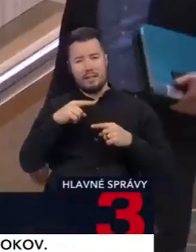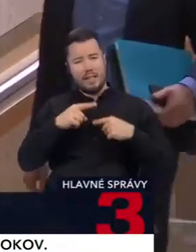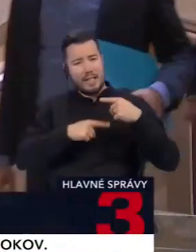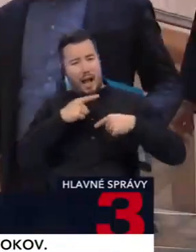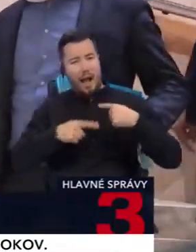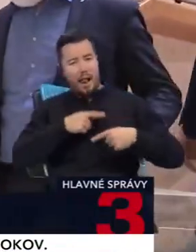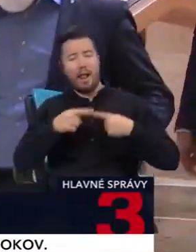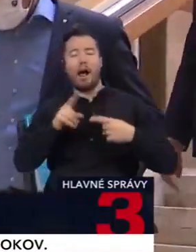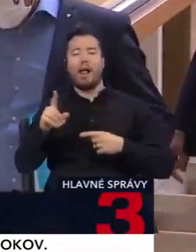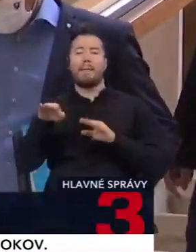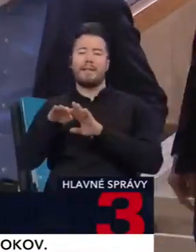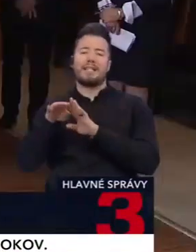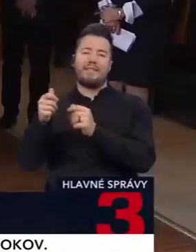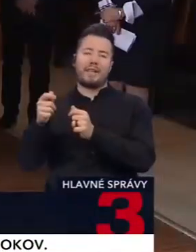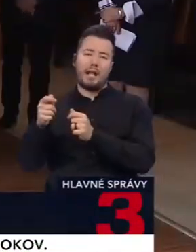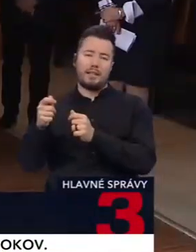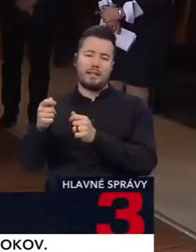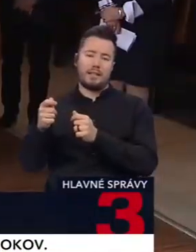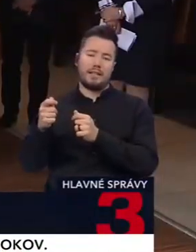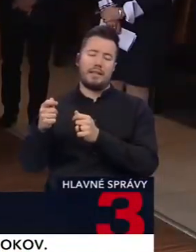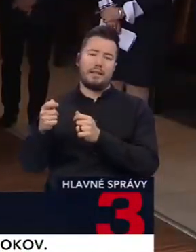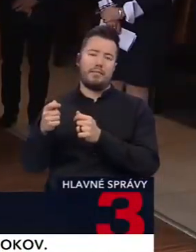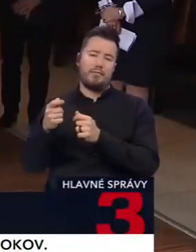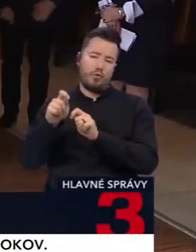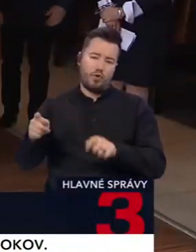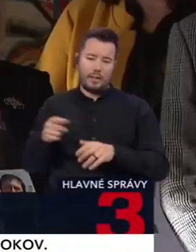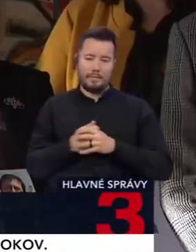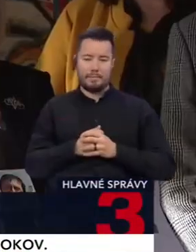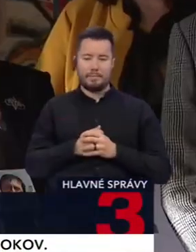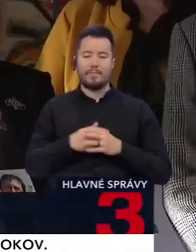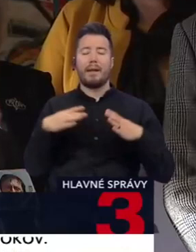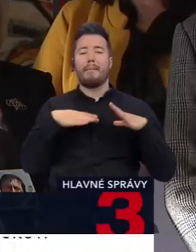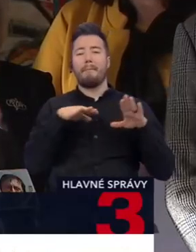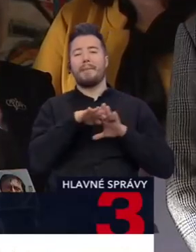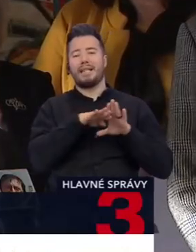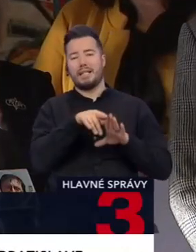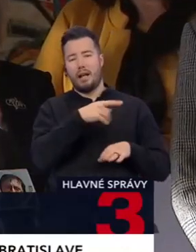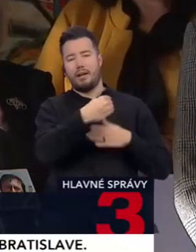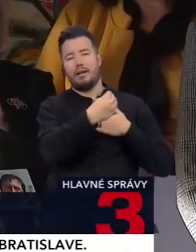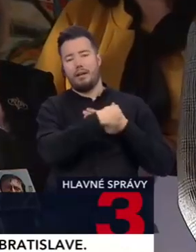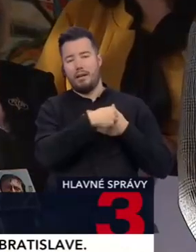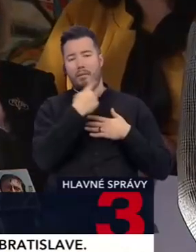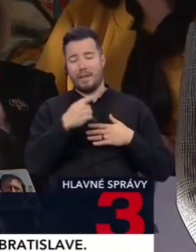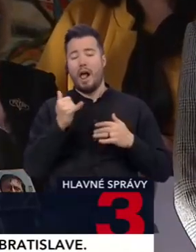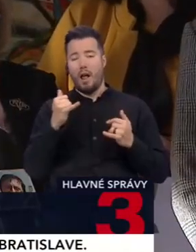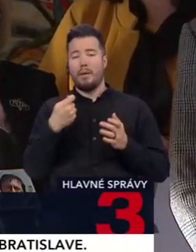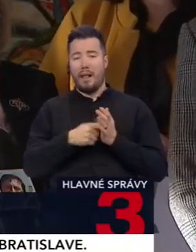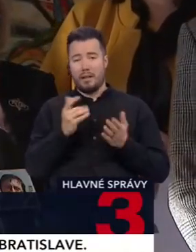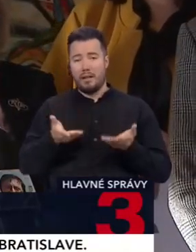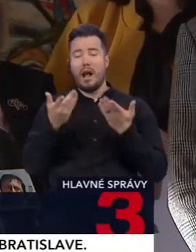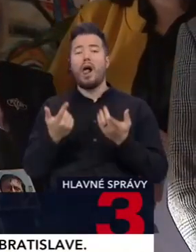financií. Presviečať ho boli aj školskí odborári. Pán minister nám povedal, áno, on si uvedomuje, že je treba navýšiť platov, ale niečo